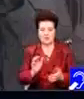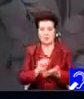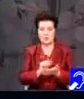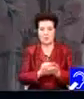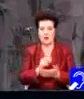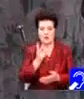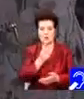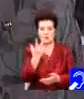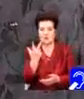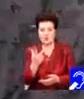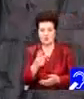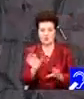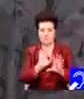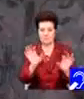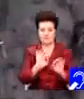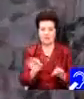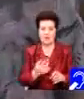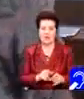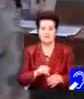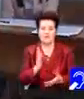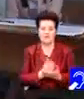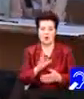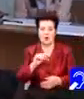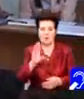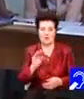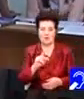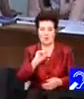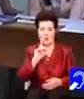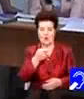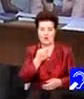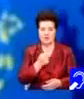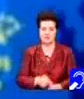ora 23. Edilul ales astăzi va avea un mandat de doar un an.